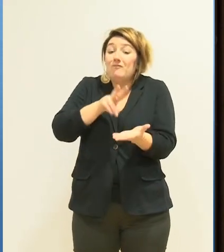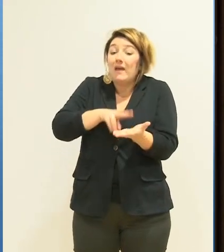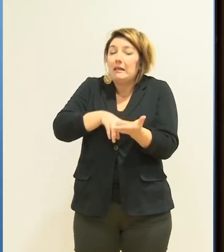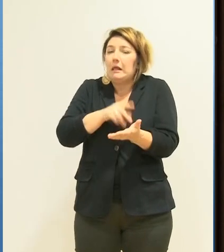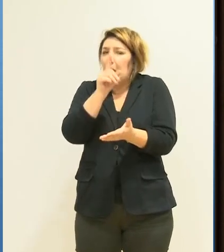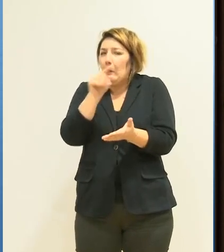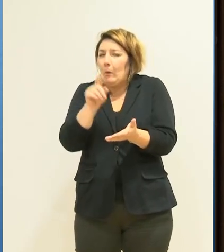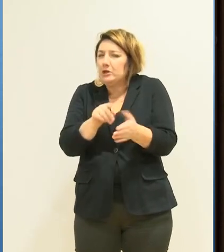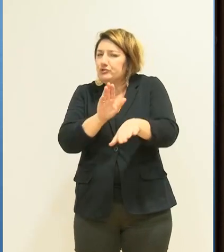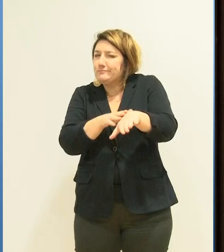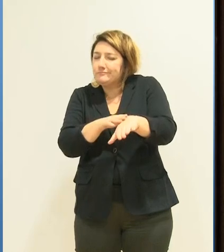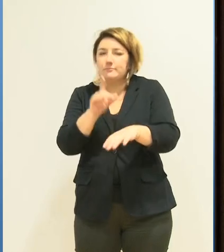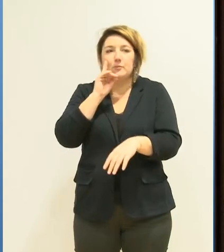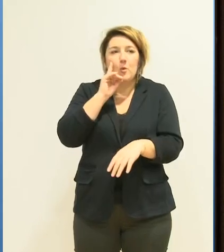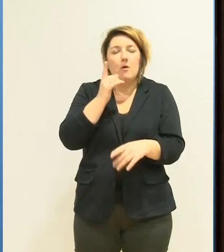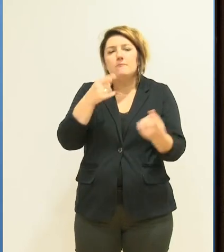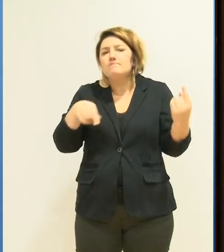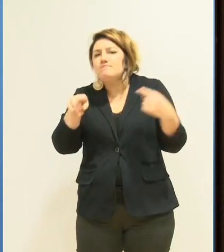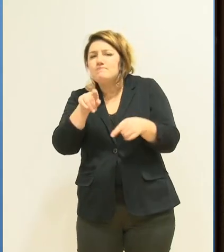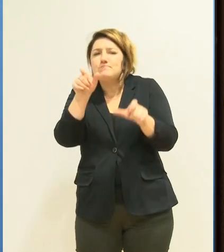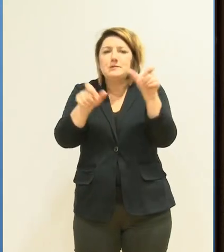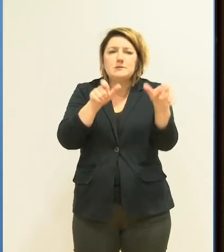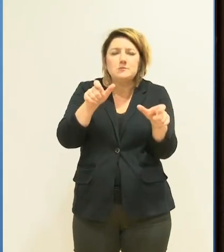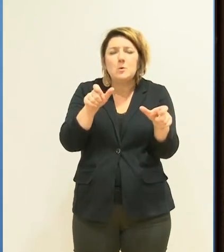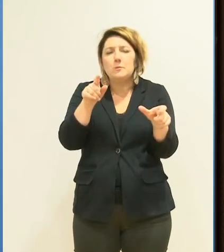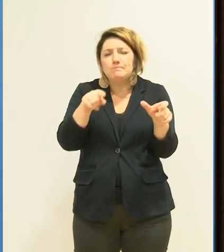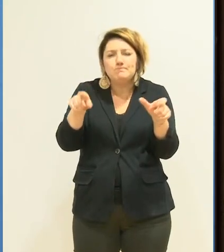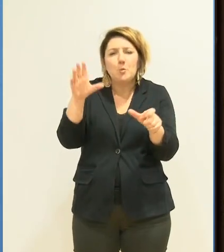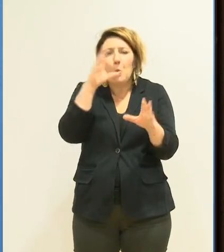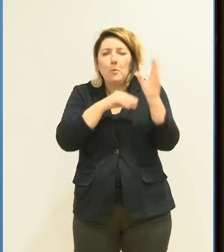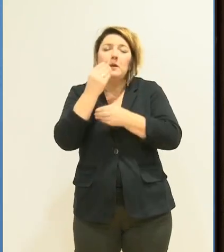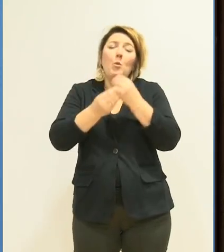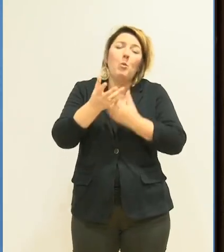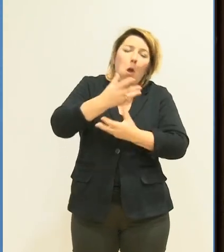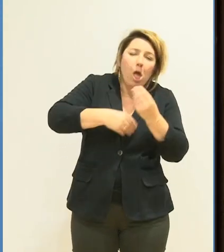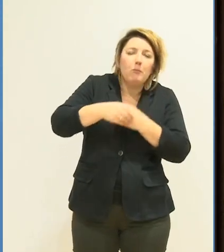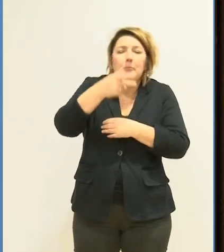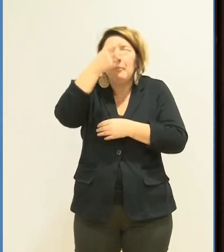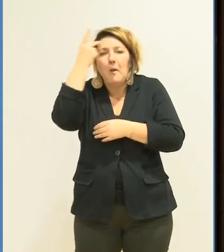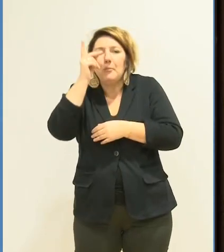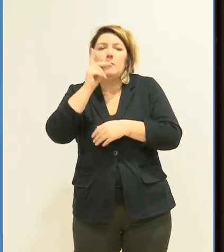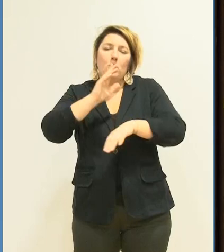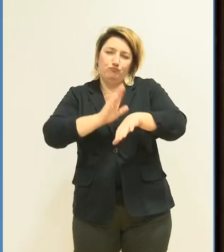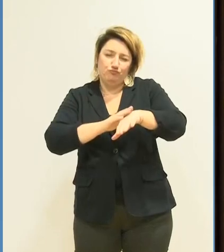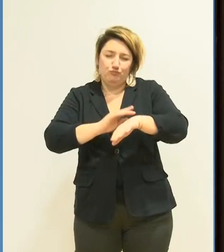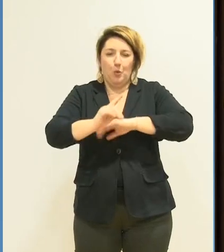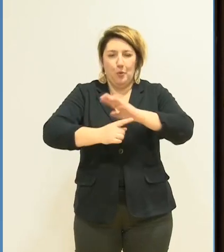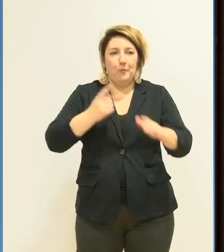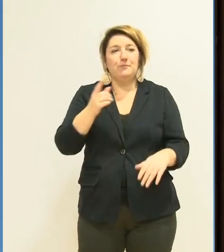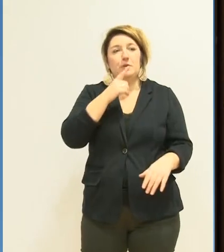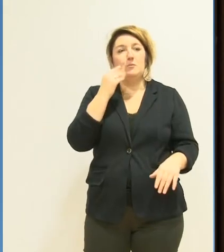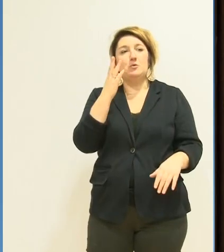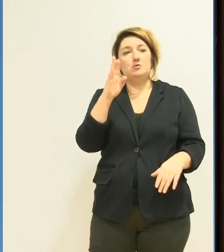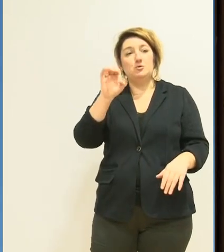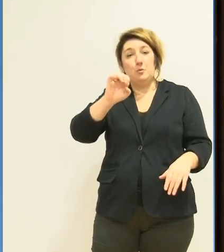parce que apparemment certaines personnes on a oublié où on fait semblant de ne pas comprendre monsieur breuil je ne